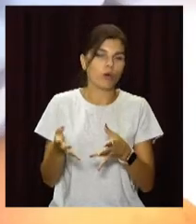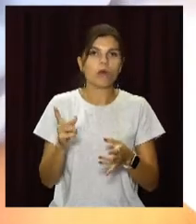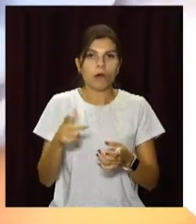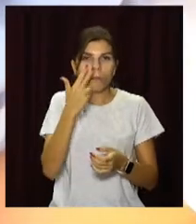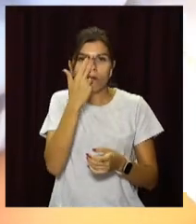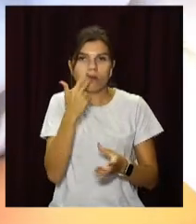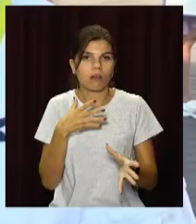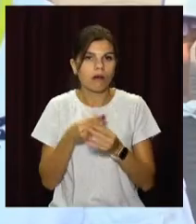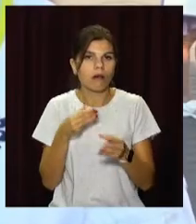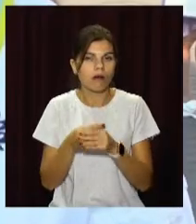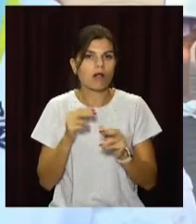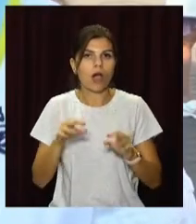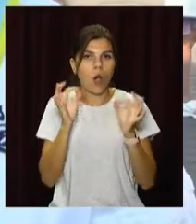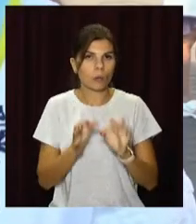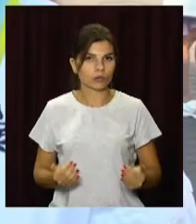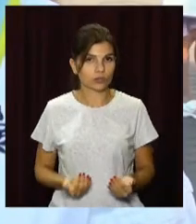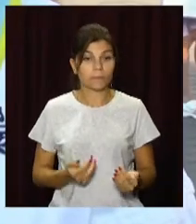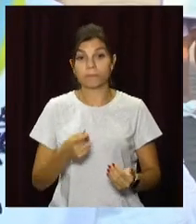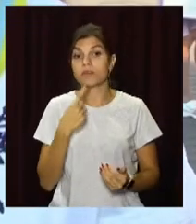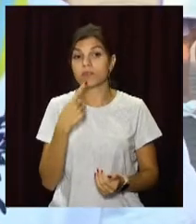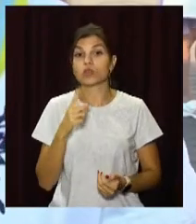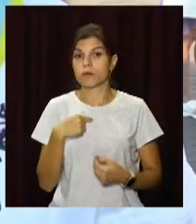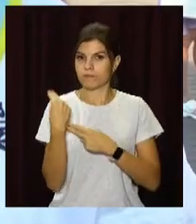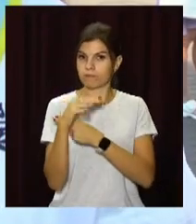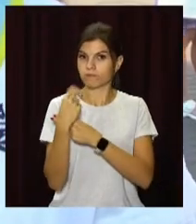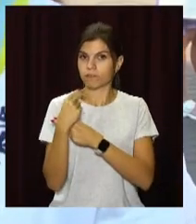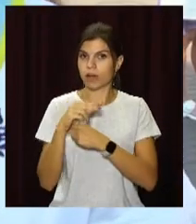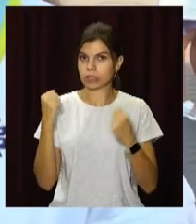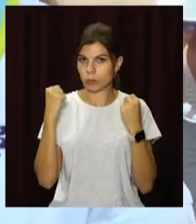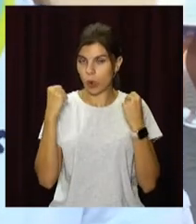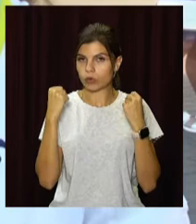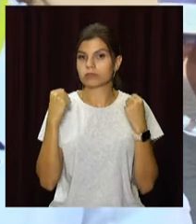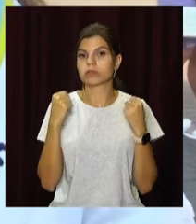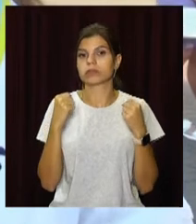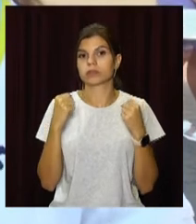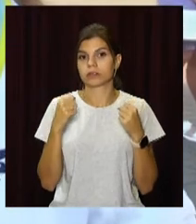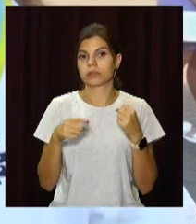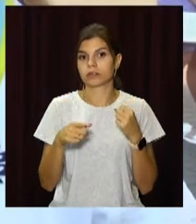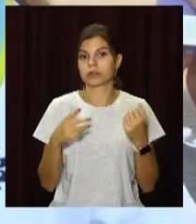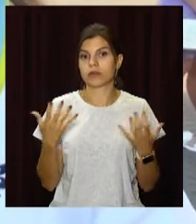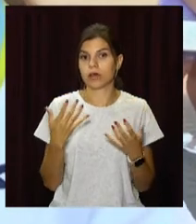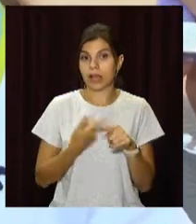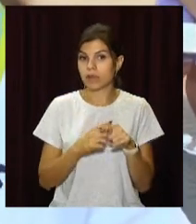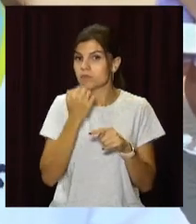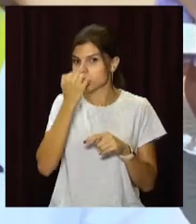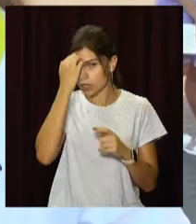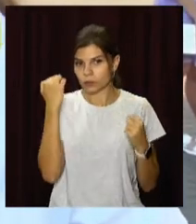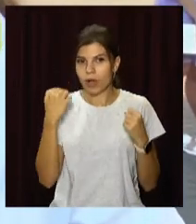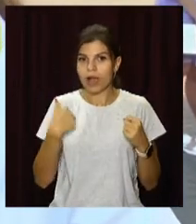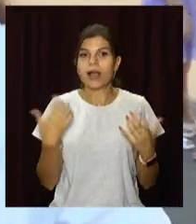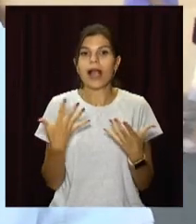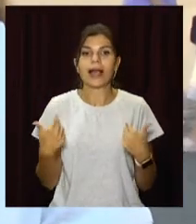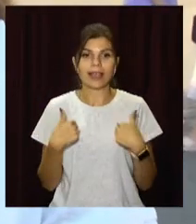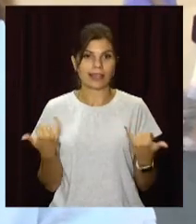спорт є тим, що виховав мене, і саме завдяки цьому спорту я така, яка я